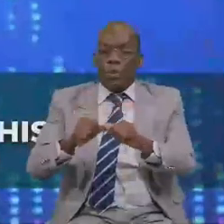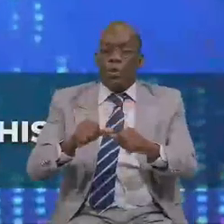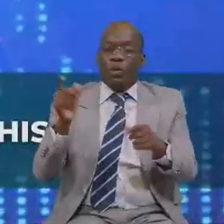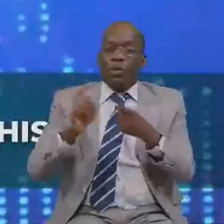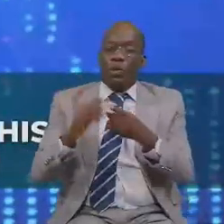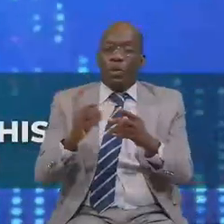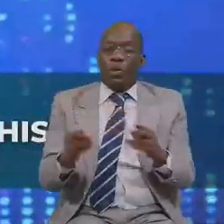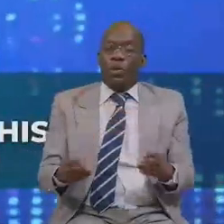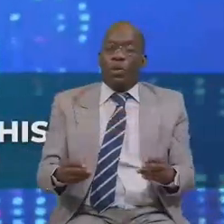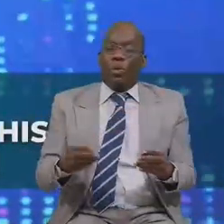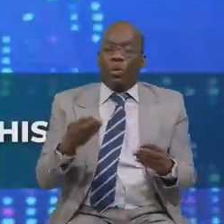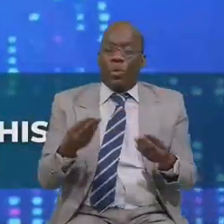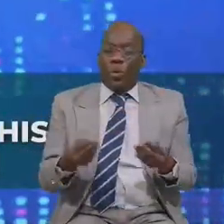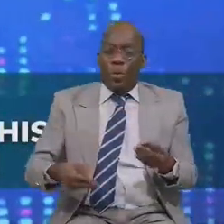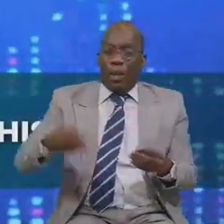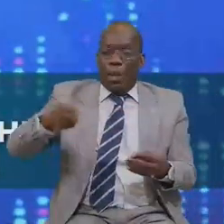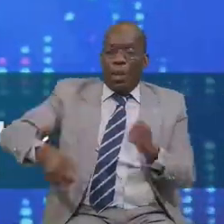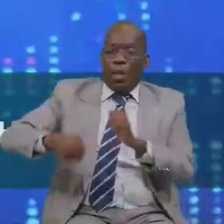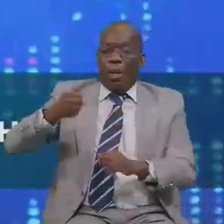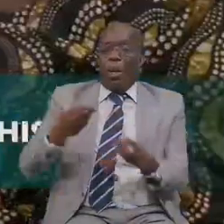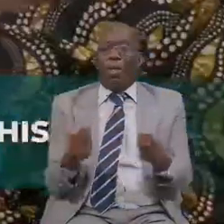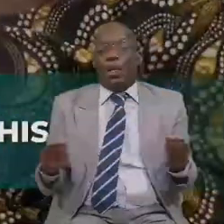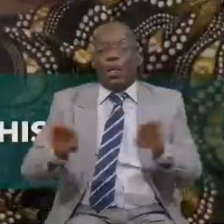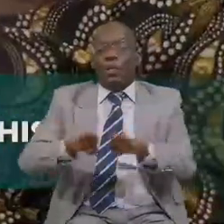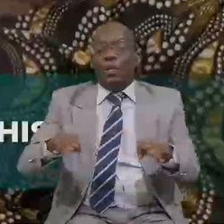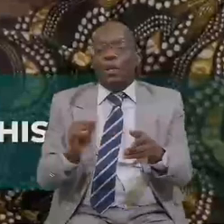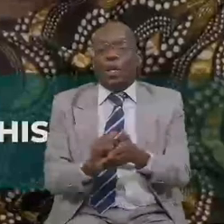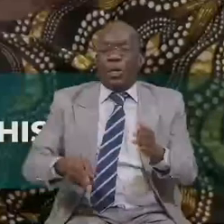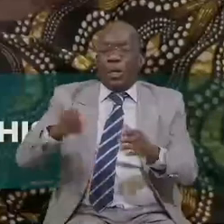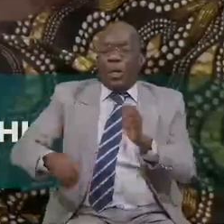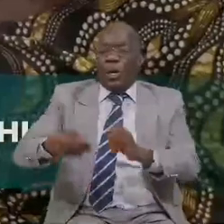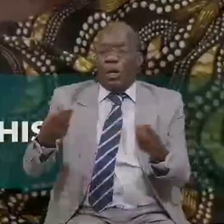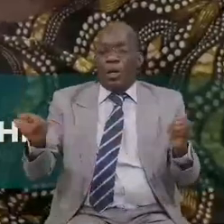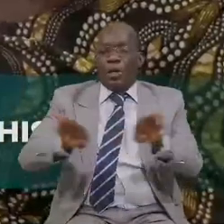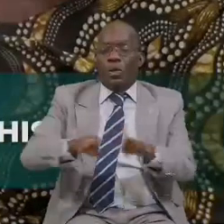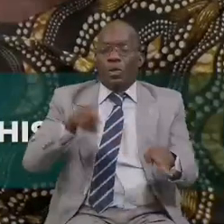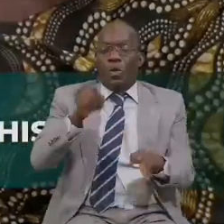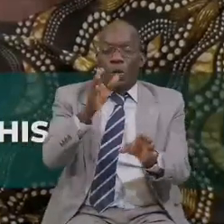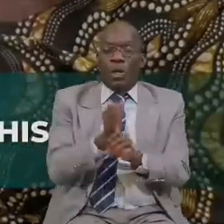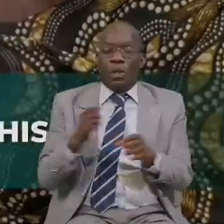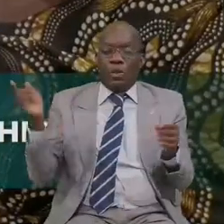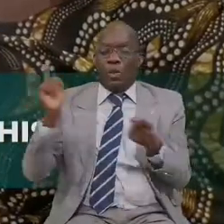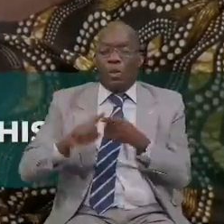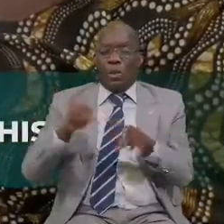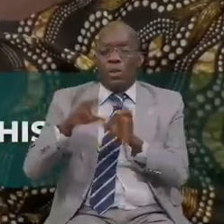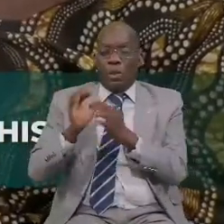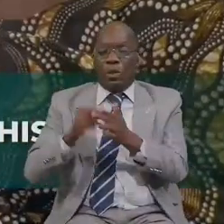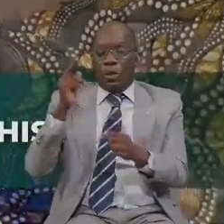haute. Tu l'atteindras au nom de Jésus. Finalement, Christ